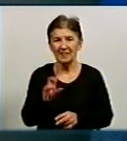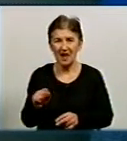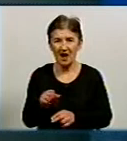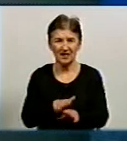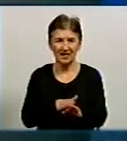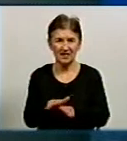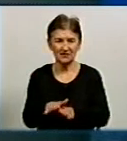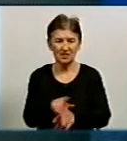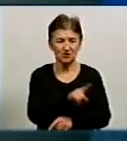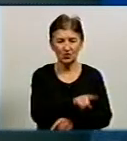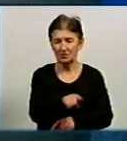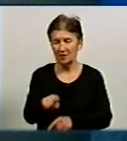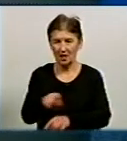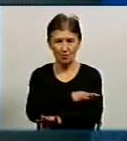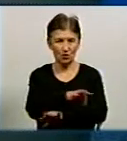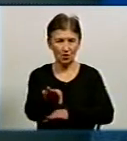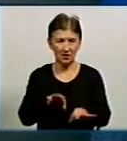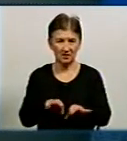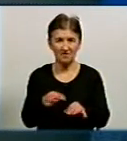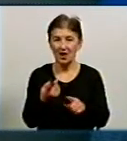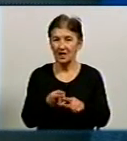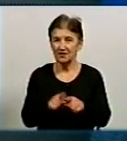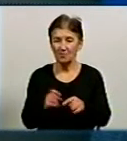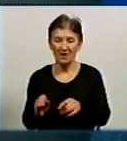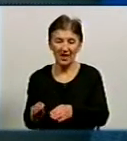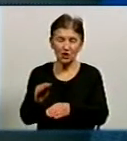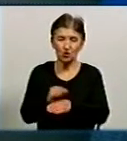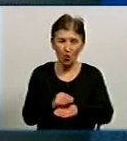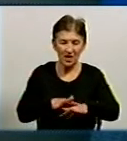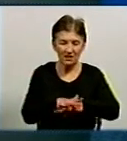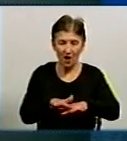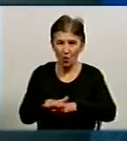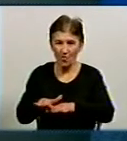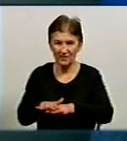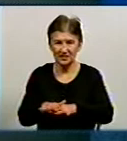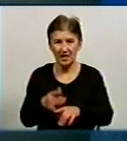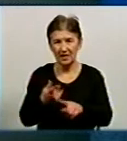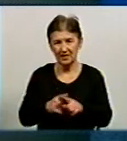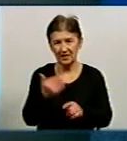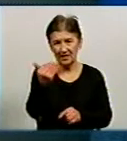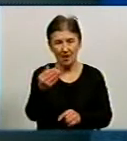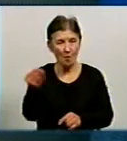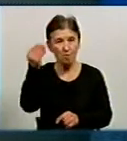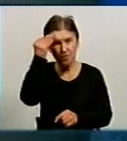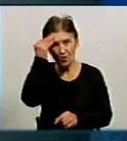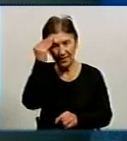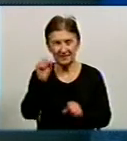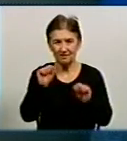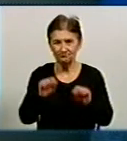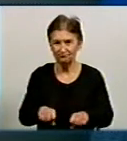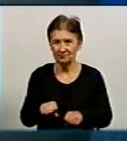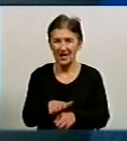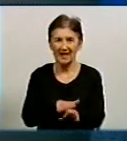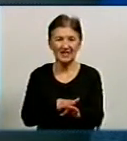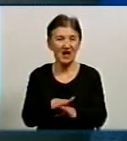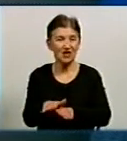інших проєктів. Тому це вже така от дорахована цифра, яка, ну, на мій погляд, дасть змогу